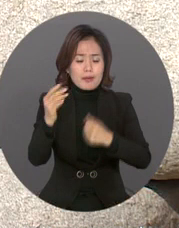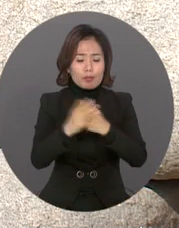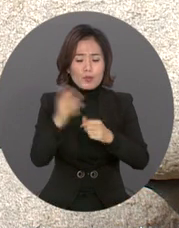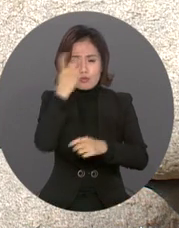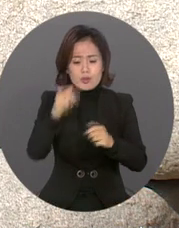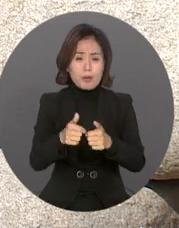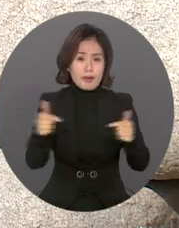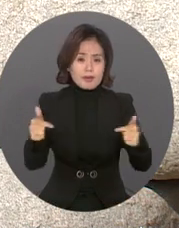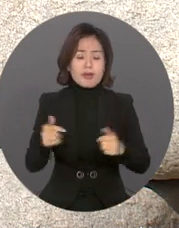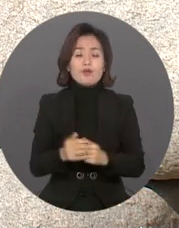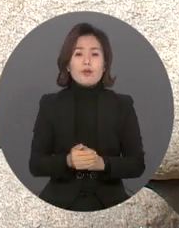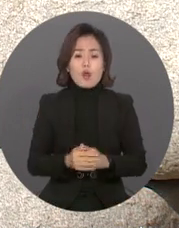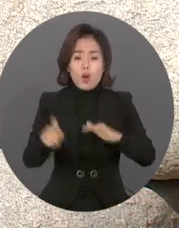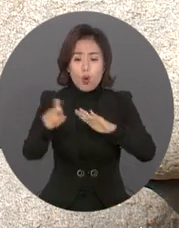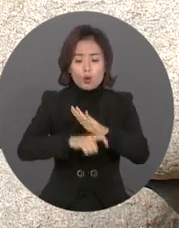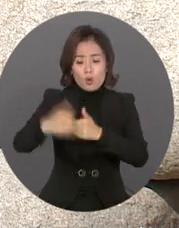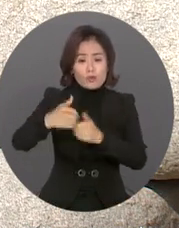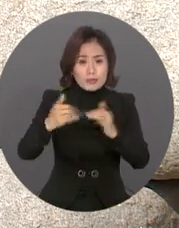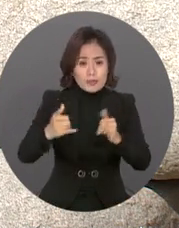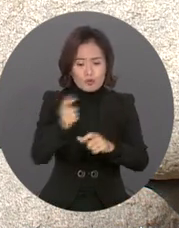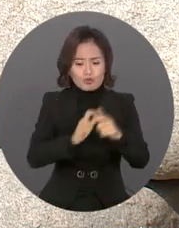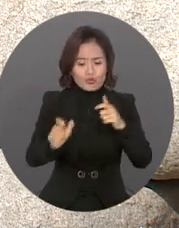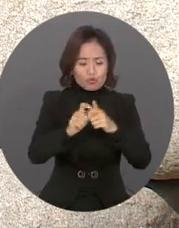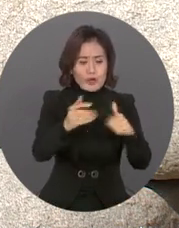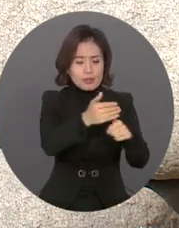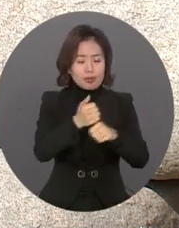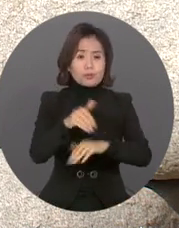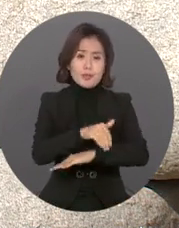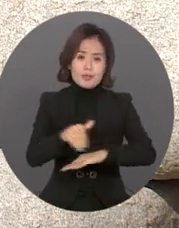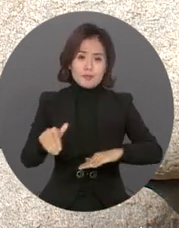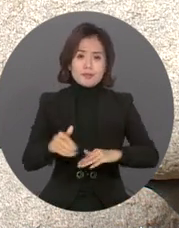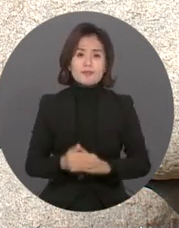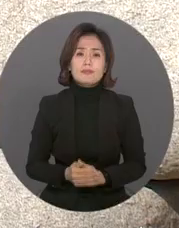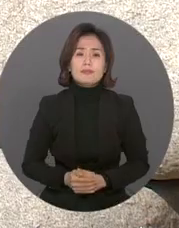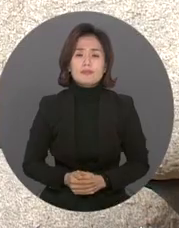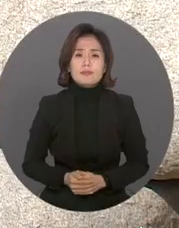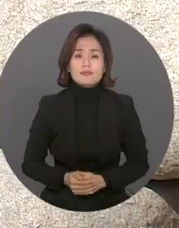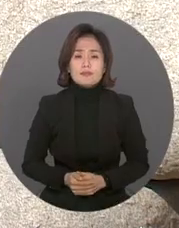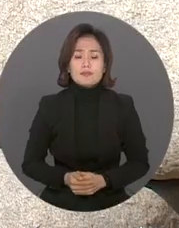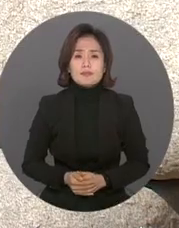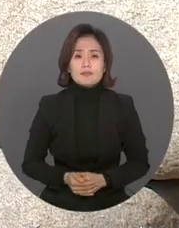수사를 확대하고 있으며 해킹을 의뢰한 사람들도 추가 입건할 방침입니다. MBC 뉴스 박종호입니다.